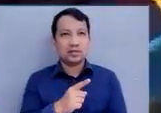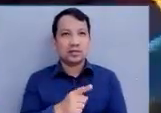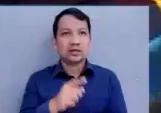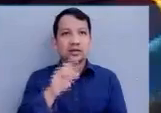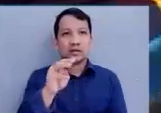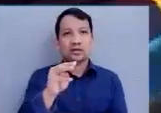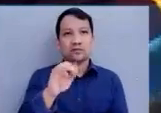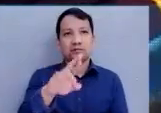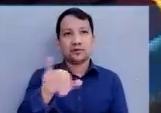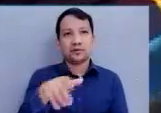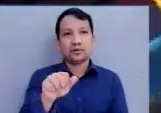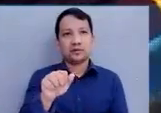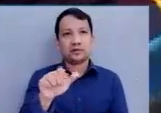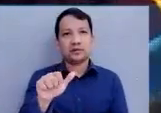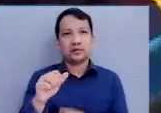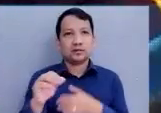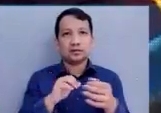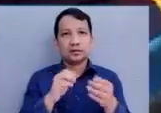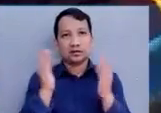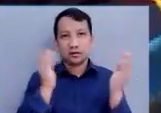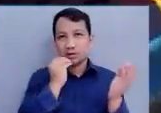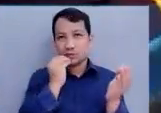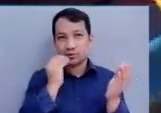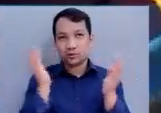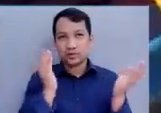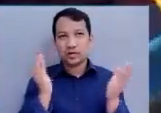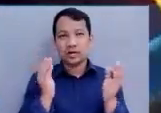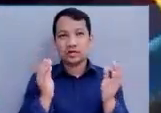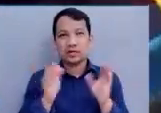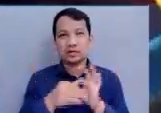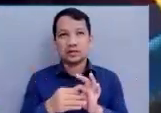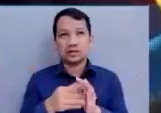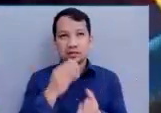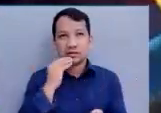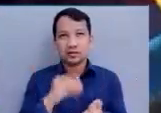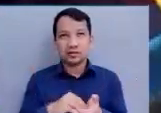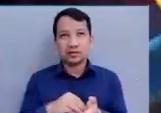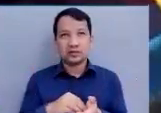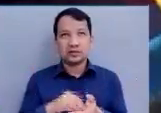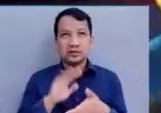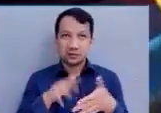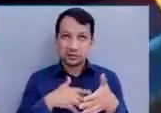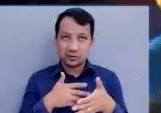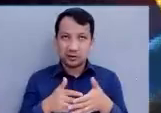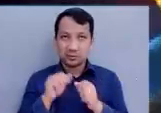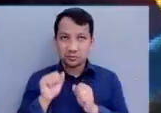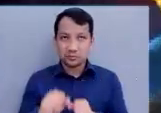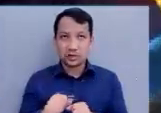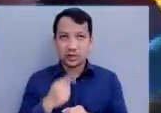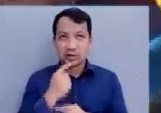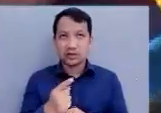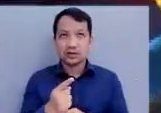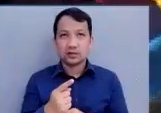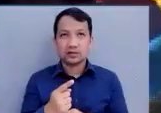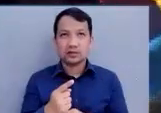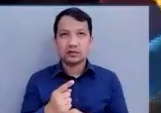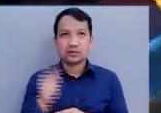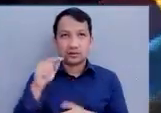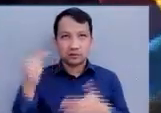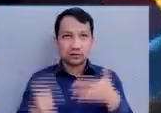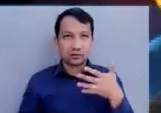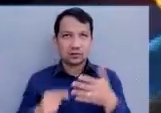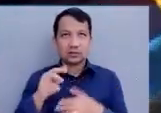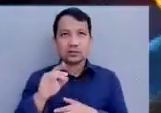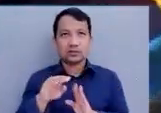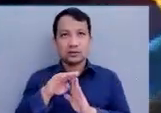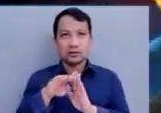J restaurant in Allied food services b mag-message lang po kayo makikita niyo po doon yung kumbaga ano lahat menu